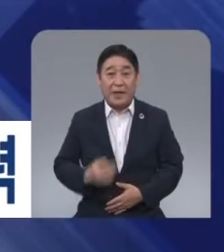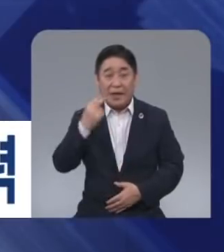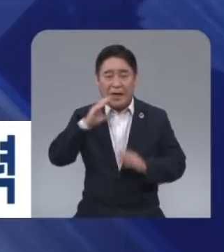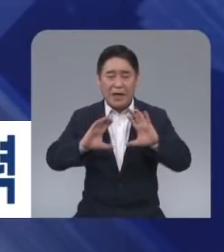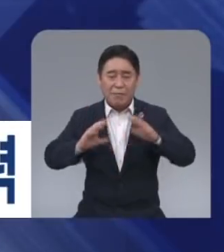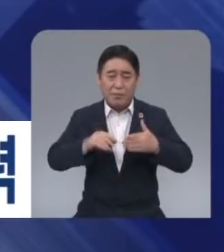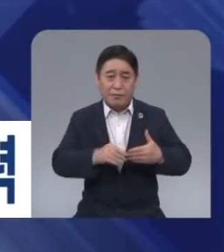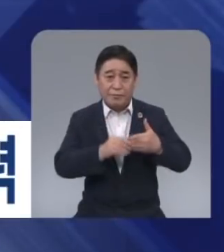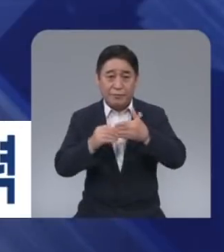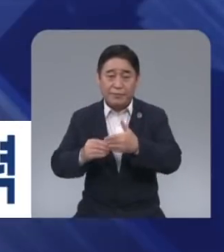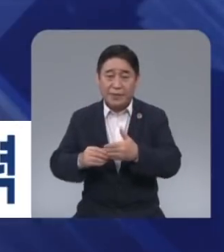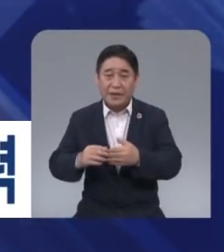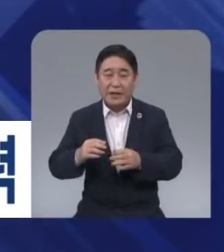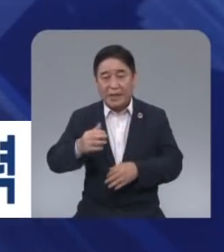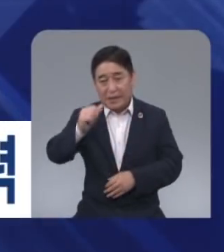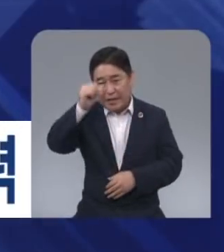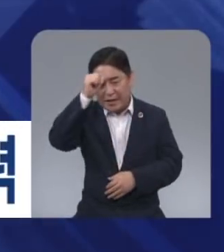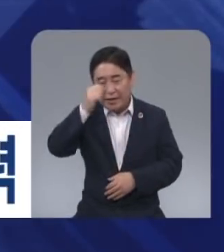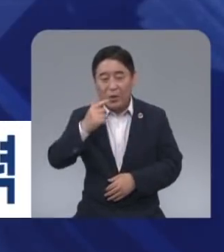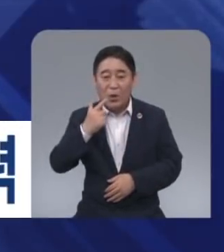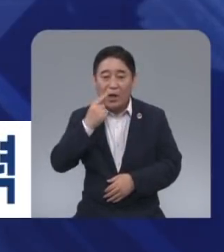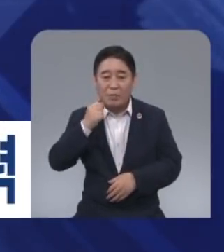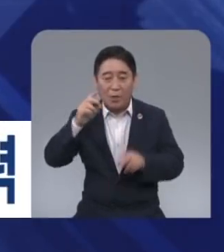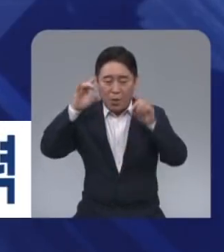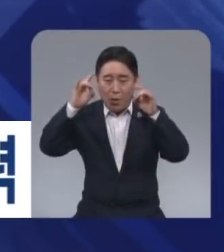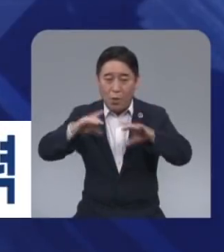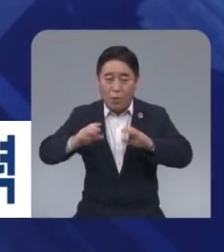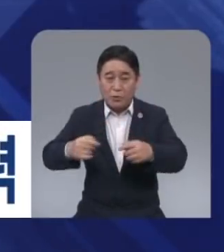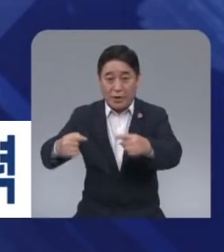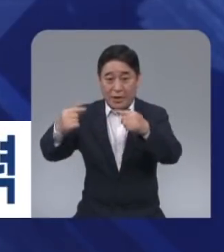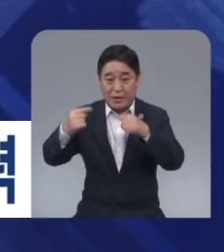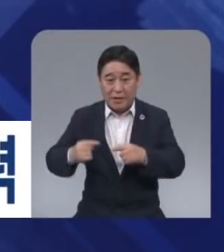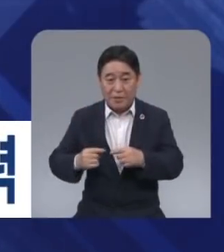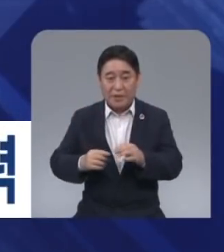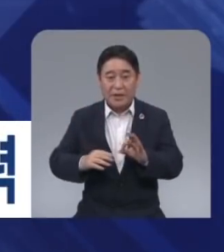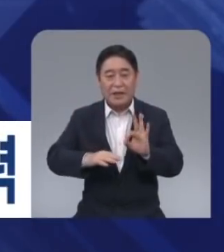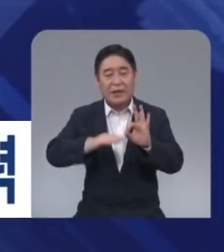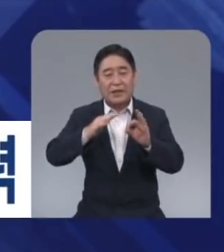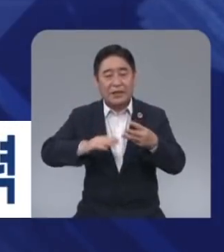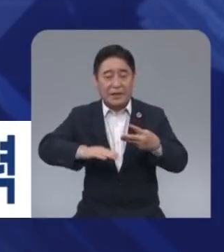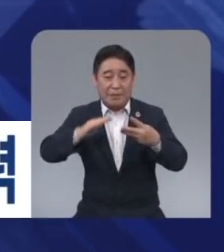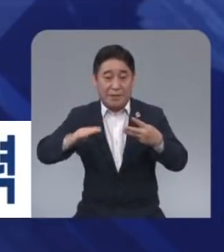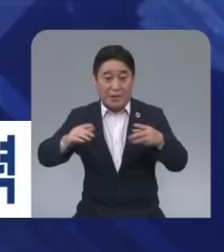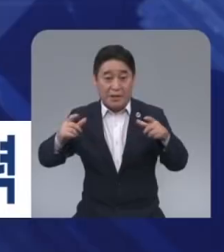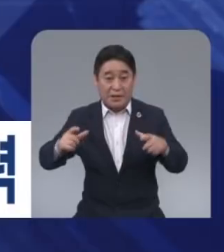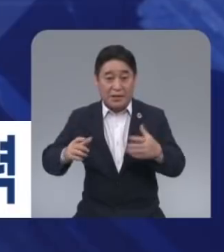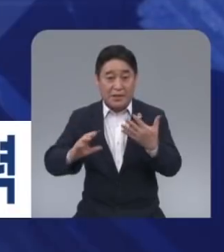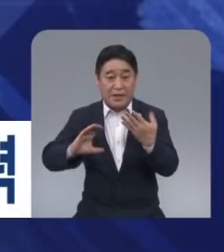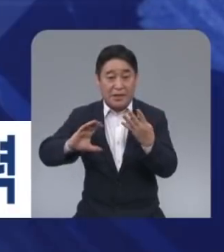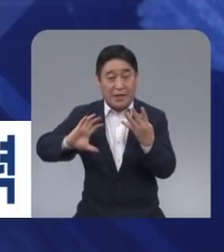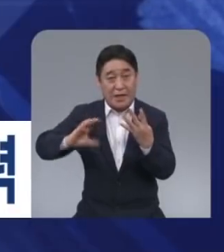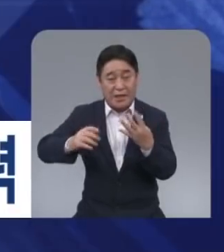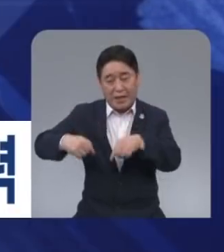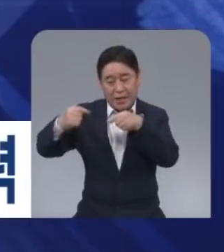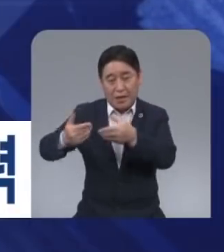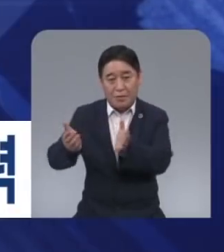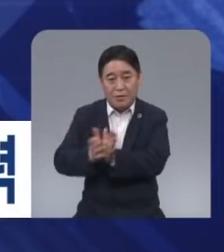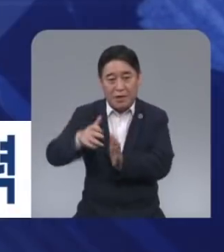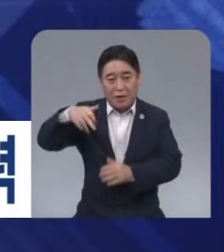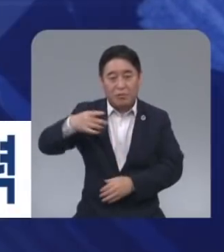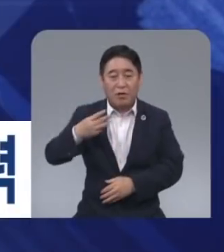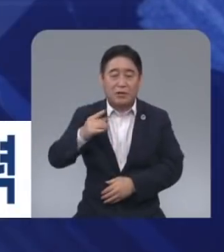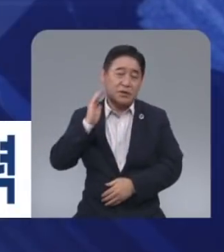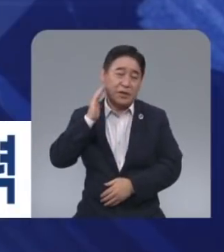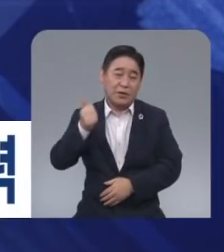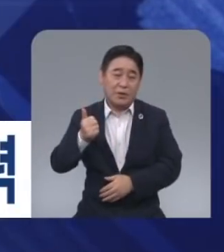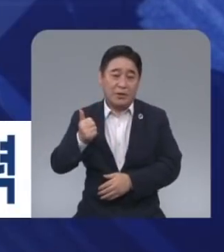미국이 주도하고 인도, 일본, 호주가 참여하는 인도 태평양 지역 4개국 협의체 쿼드 정상들이 첫 대면 회담을 했습니다.